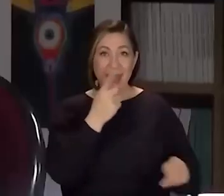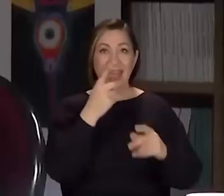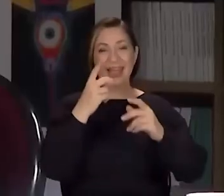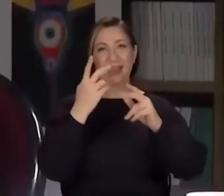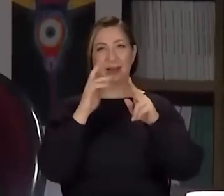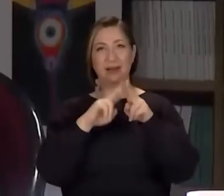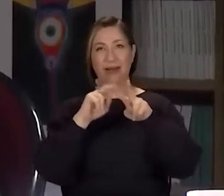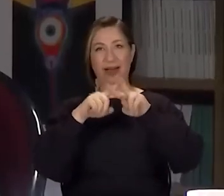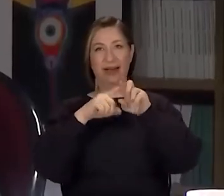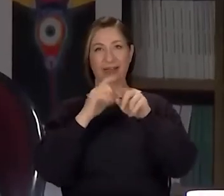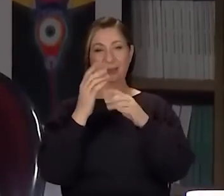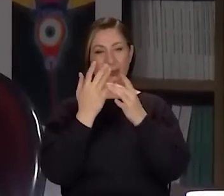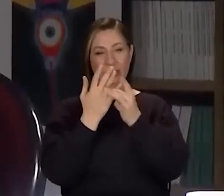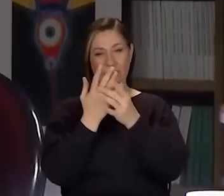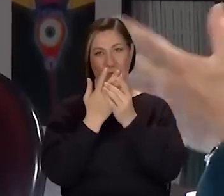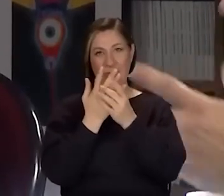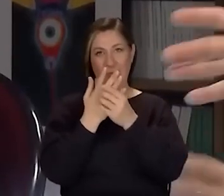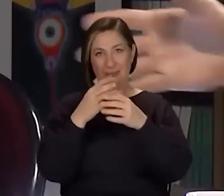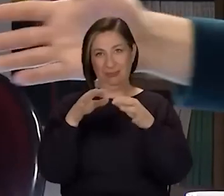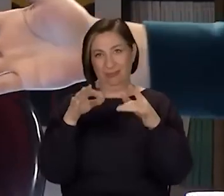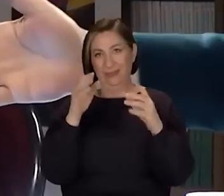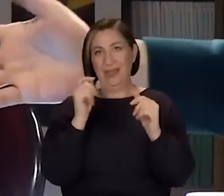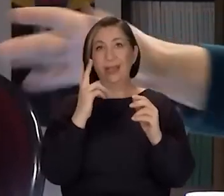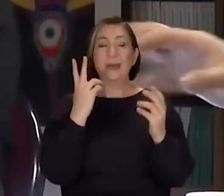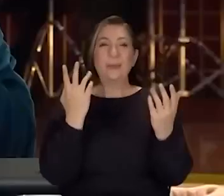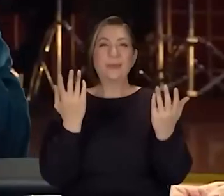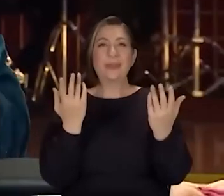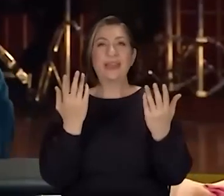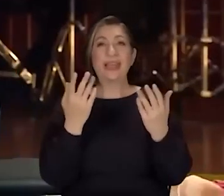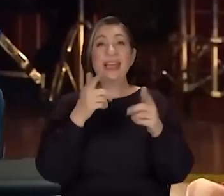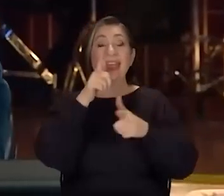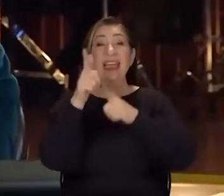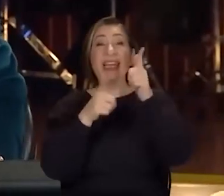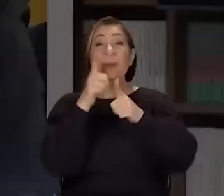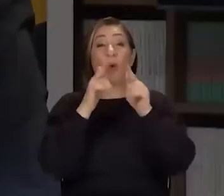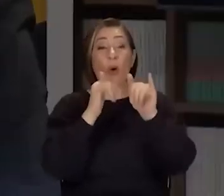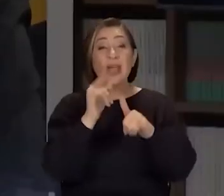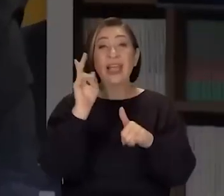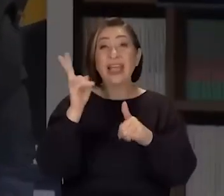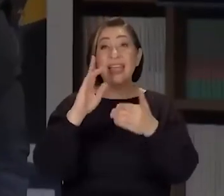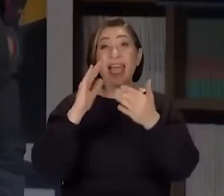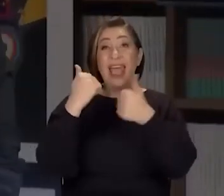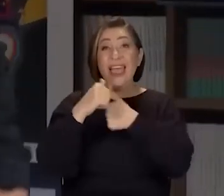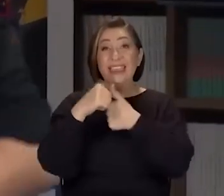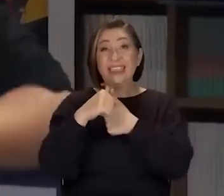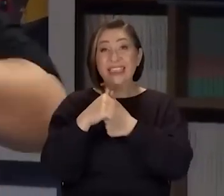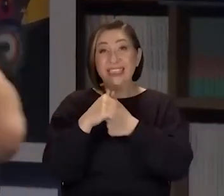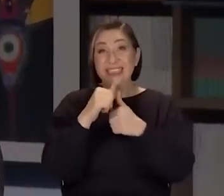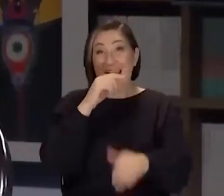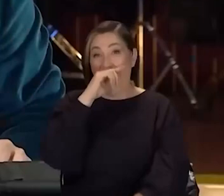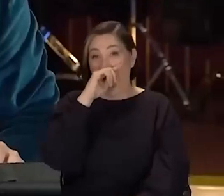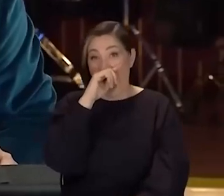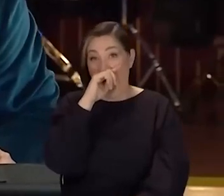hani Karl Lagerfeld gibi yüzükleri filan taktı ya. Hiç kibar yani yüzükler. Klipte oynayan kendisinin eşi de ona gülüyor 8